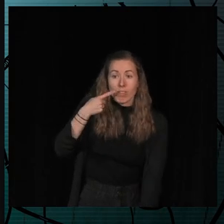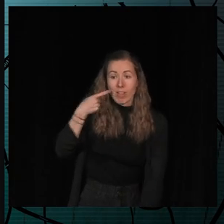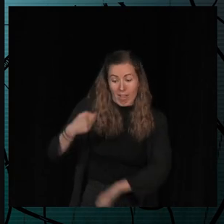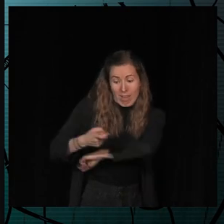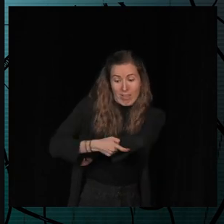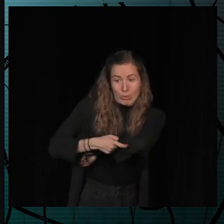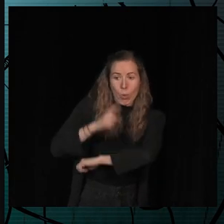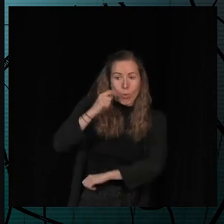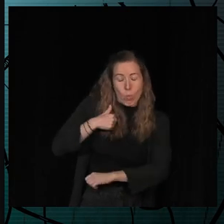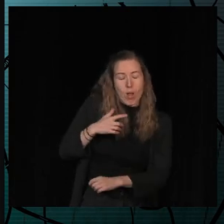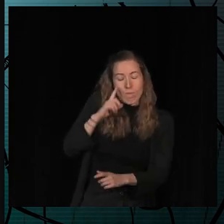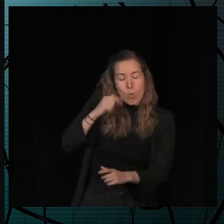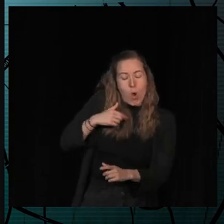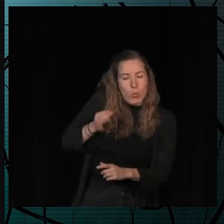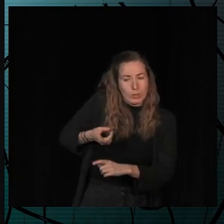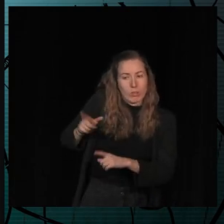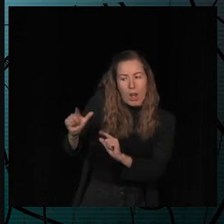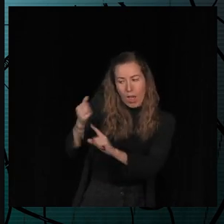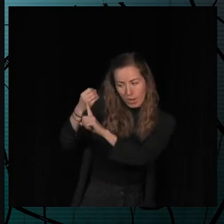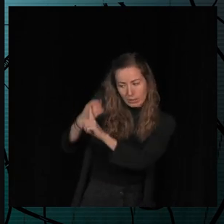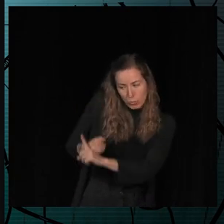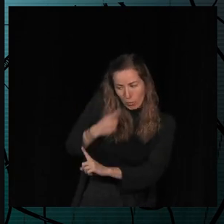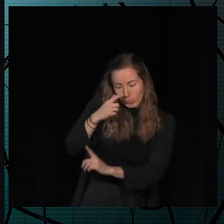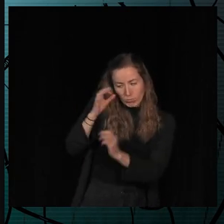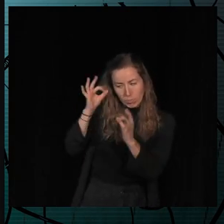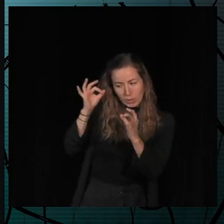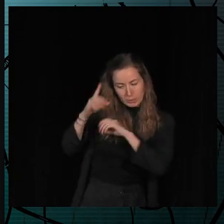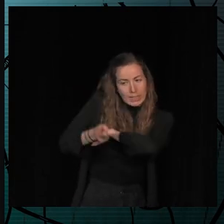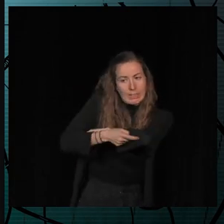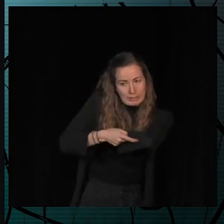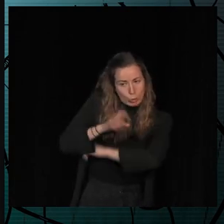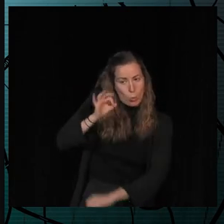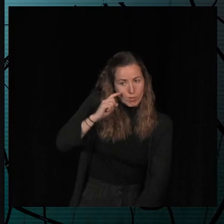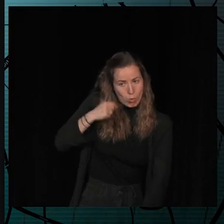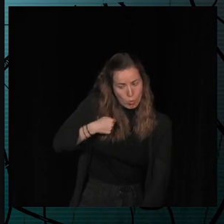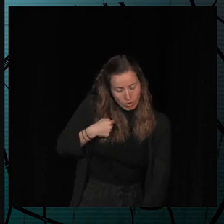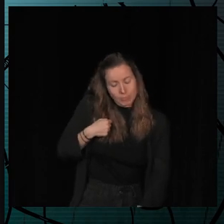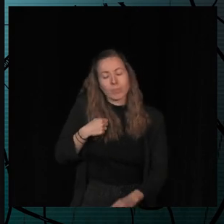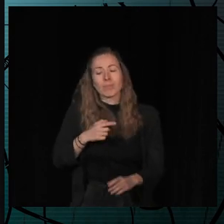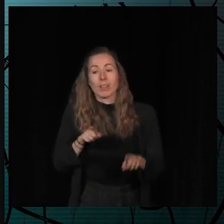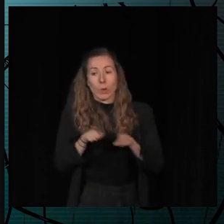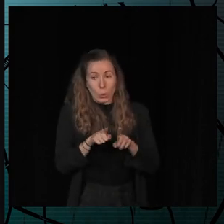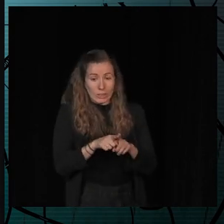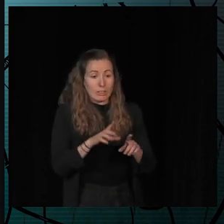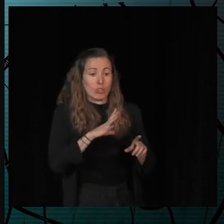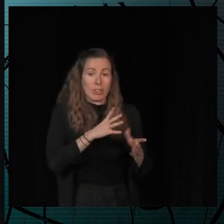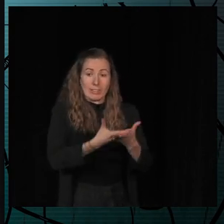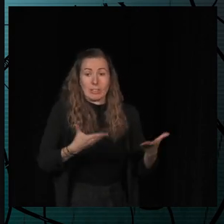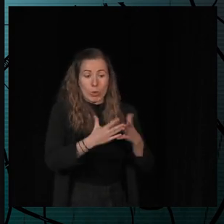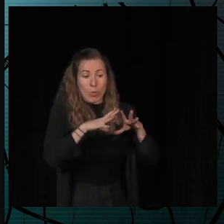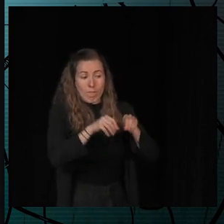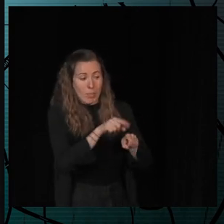tant que clinicien à penser que ça existe par rapport des symptômes très précis il y a des histoires familiales d'ailleurs